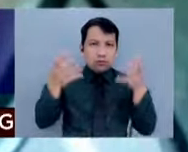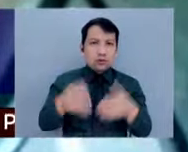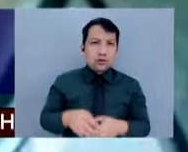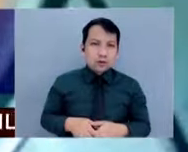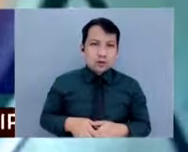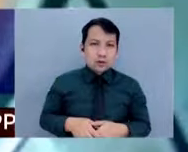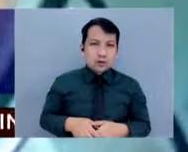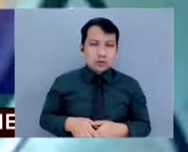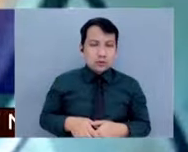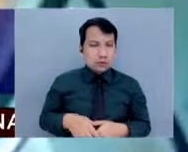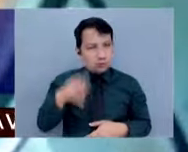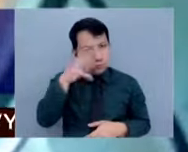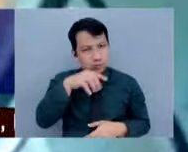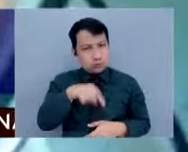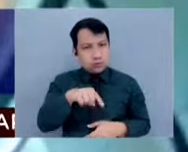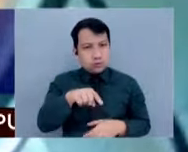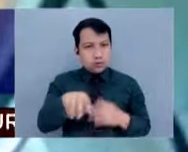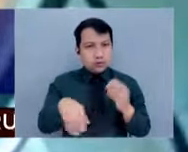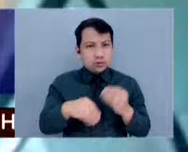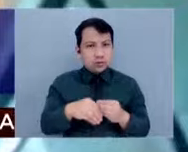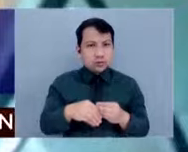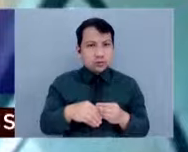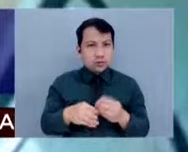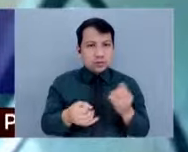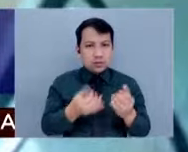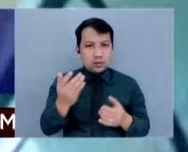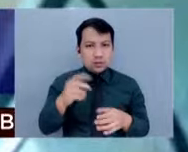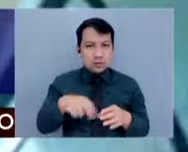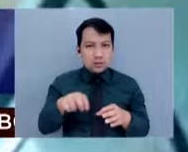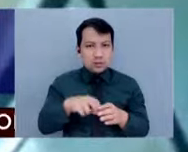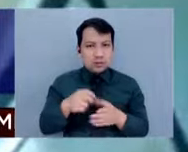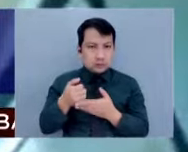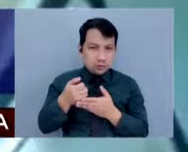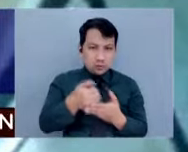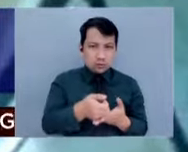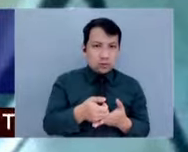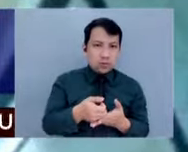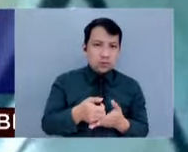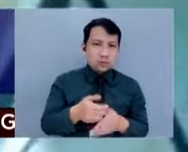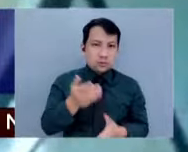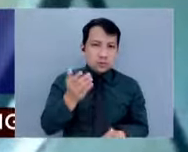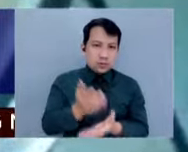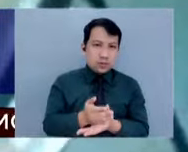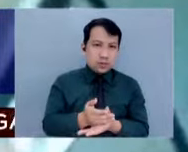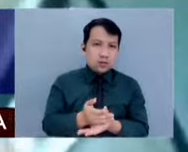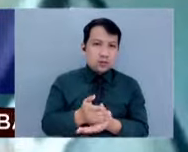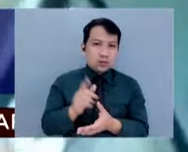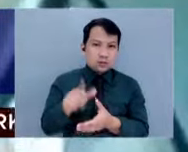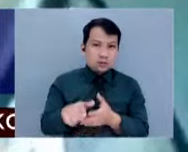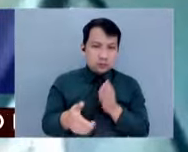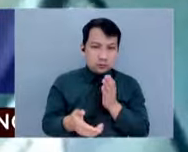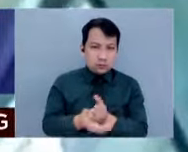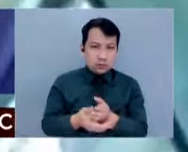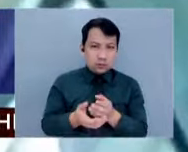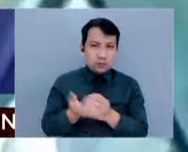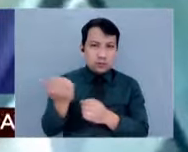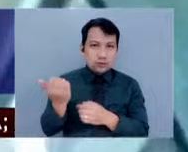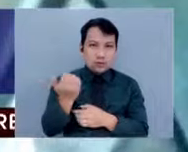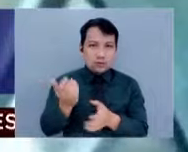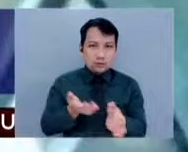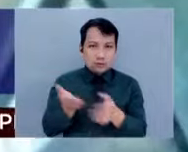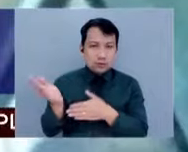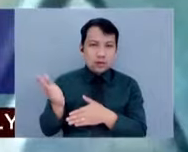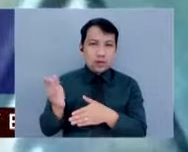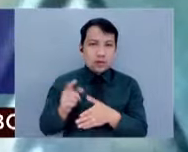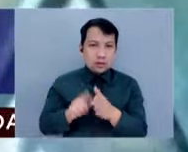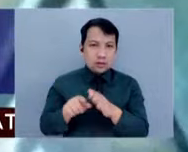ang ilang pasahero habang ang iba sa kanila ay tumulong sa pag-apula ng apoy. Sandaling tumigil ang bus sa emergency lane pero tinuloy kinalaunan